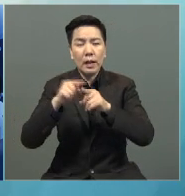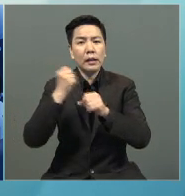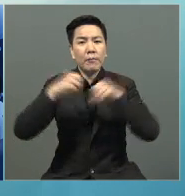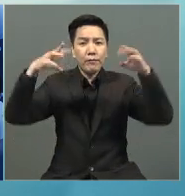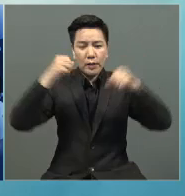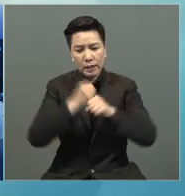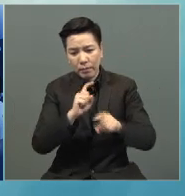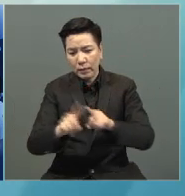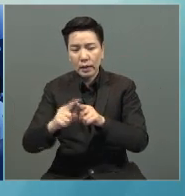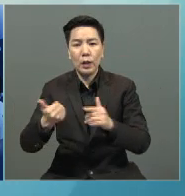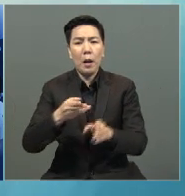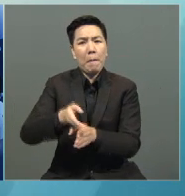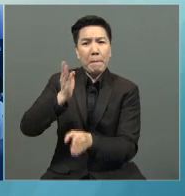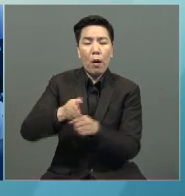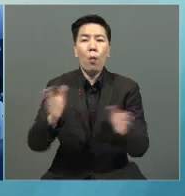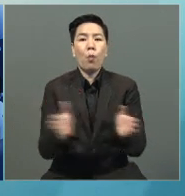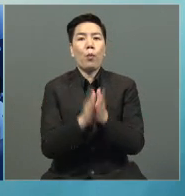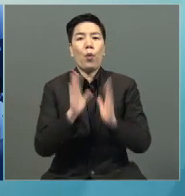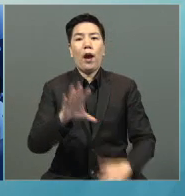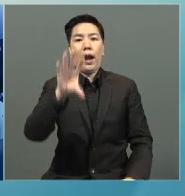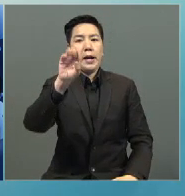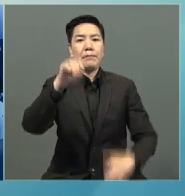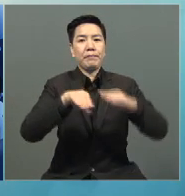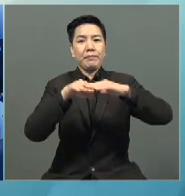ไปหรือเปล่านะครับมีการมาพูดคุยกันอีกกะสายรอบอย่างไรก็ตามแต่ครับวันนี้ก็มติที่ประชุมออกมาอนุมัติอยู่ที่50คนได้นะครับแล้วก็ยังมีมาตรการบังคับใช้กฎหมายที่ยังคงไว้นะครับการเดินทางเข้าราชอาณาจักรทั้งทางบกน้ำอากาศยังคงมาตรการเดิมครับก็คือว่าของต่างประเทศนี้ยังไม่ได้เปิดสนามบินให้ลงนะครับก็ยังเฉพาะสนามบินบางบางประเภทที่ขนส่งหรืออะไรบางอย่างเท่านั้นแต่ตรงนี้ครับข้อตรงกลางคือปรับระยะเวลาการห้ามออกนอกเคหสถานเป็นจากด